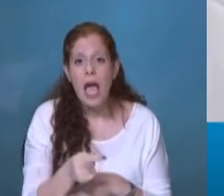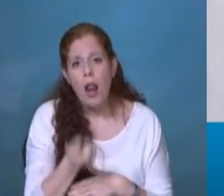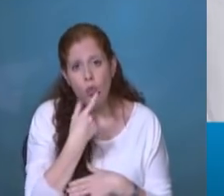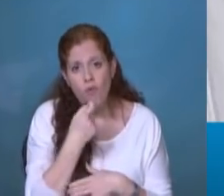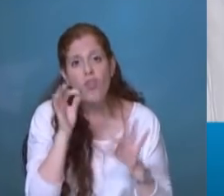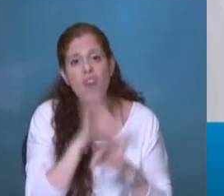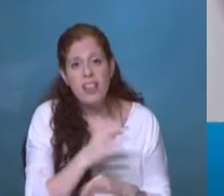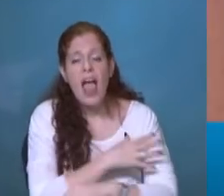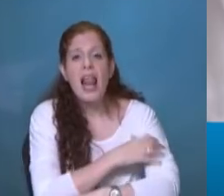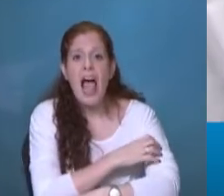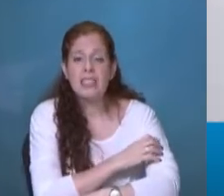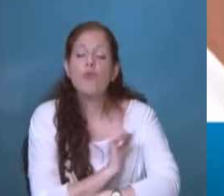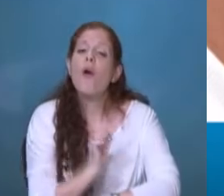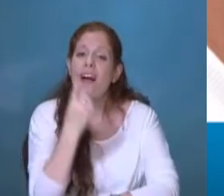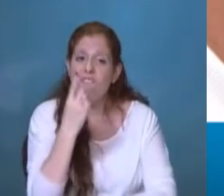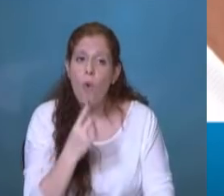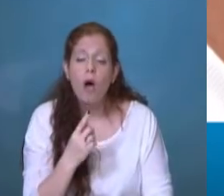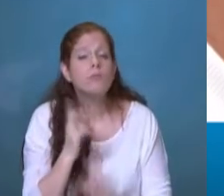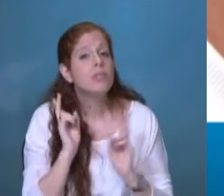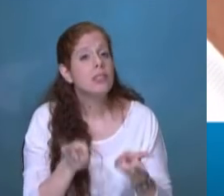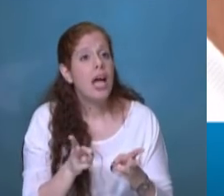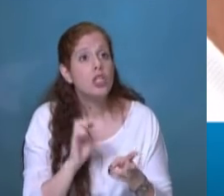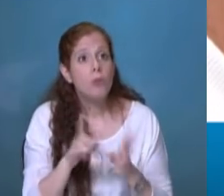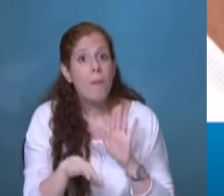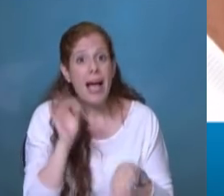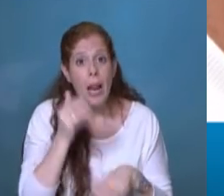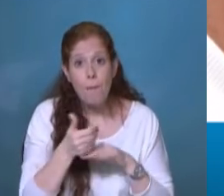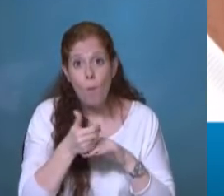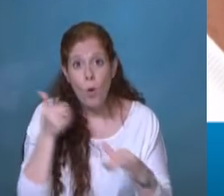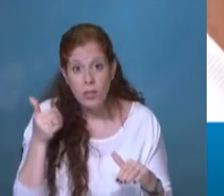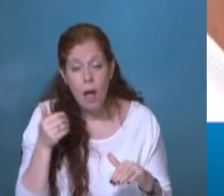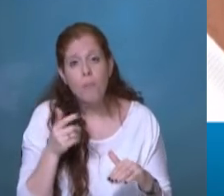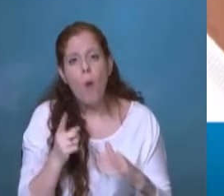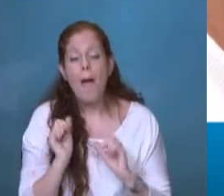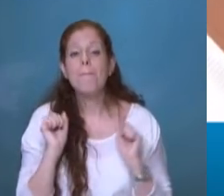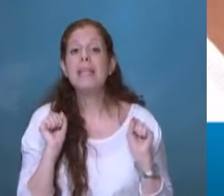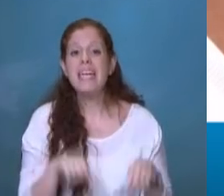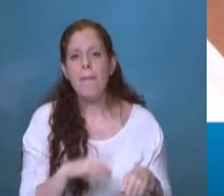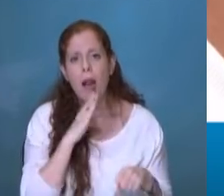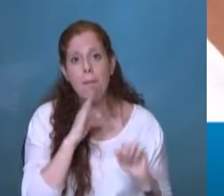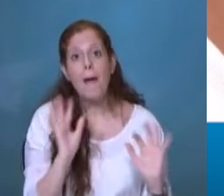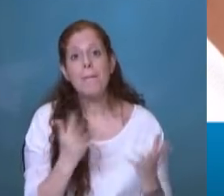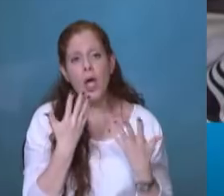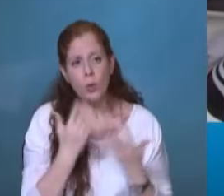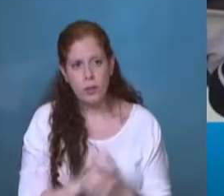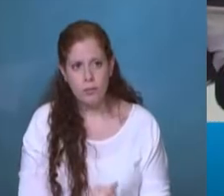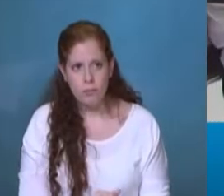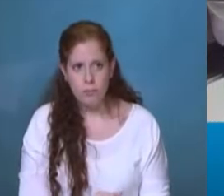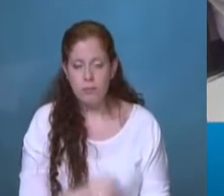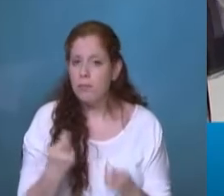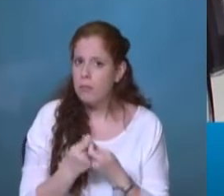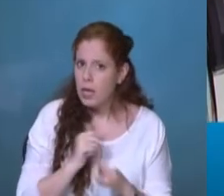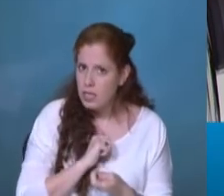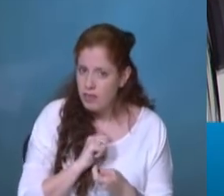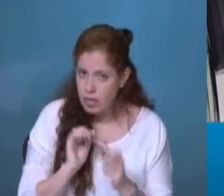הדם שלו גבוה. ייתכן שאילו היו מגלים את זה מוקדם יותר, הוא היה מתגבר על הבעיה מהר יותר. מבחינת הצבא זה משפיע?